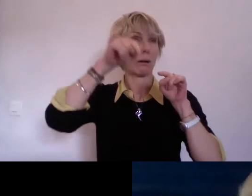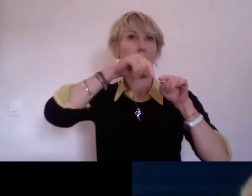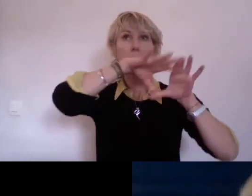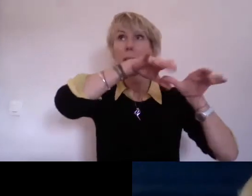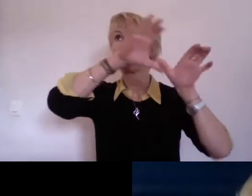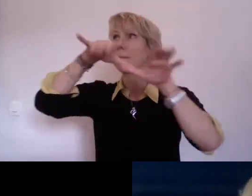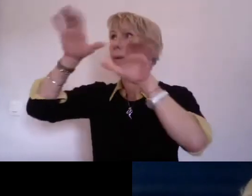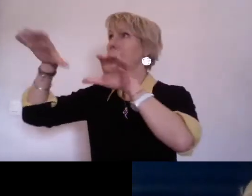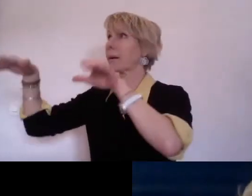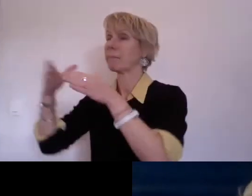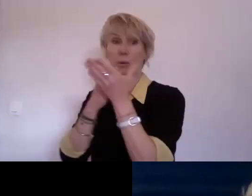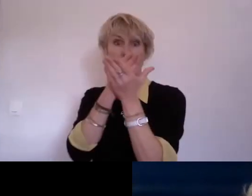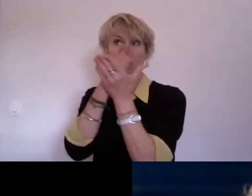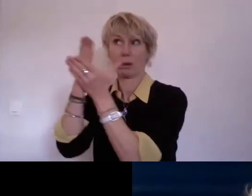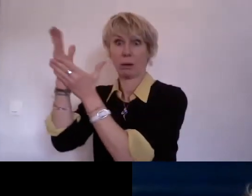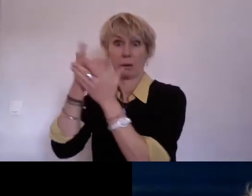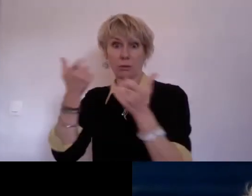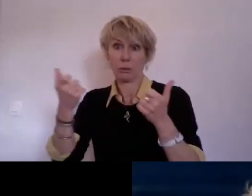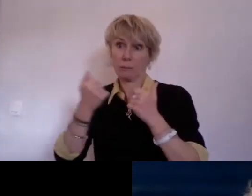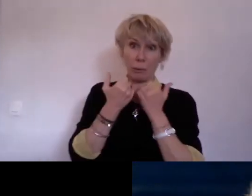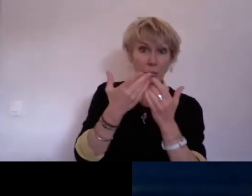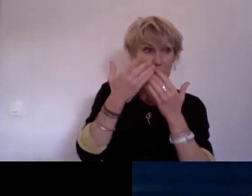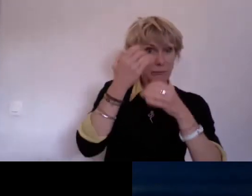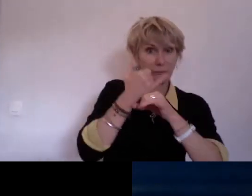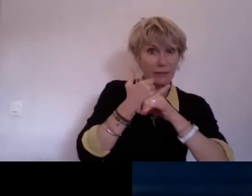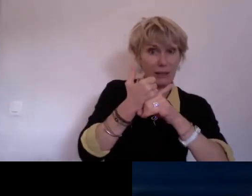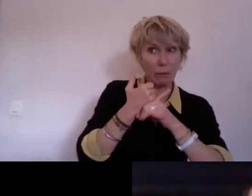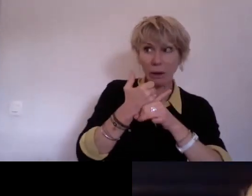plus de propositions virtuelles, que ce soit